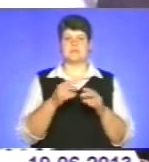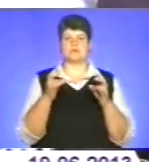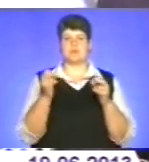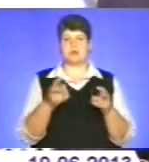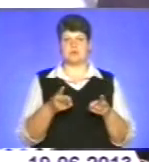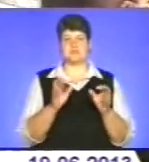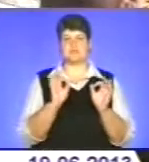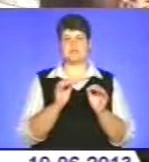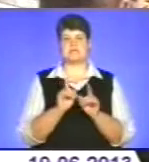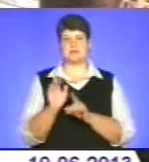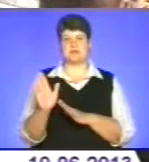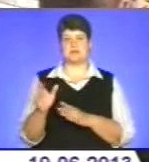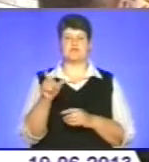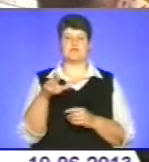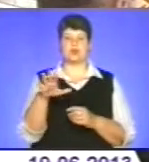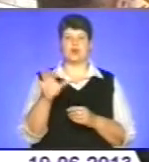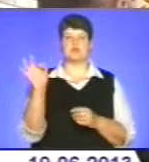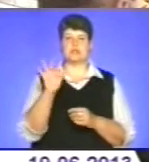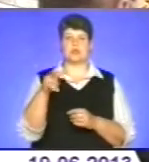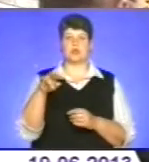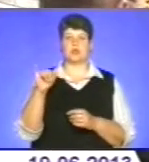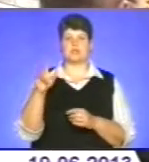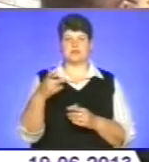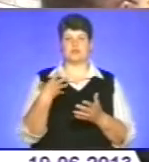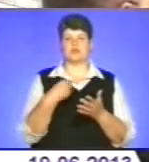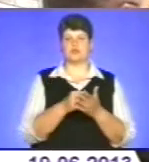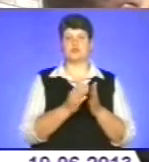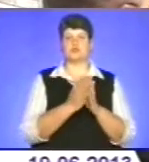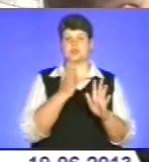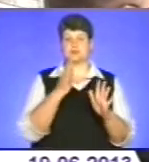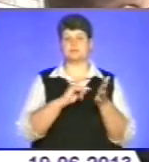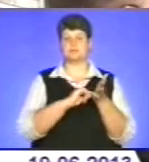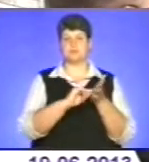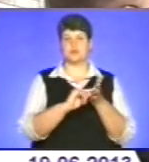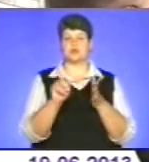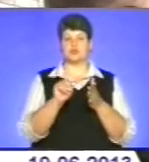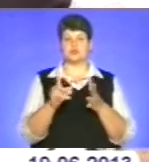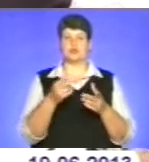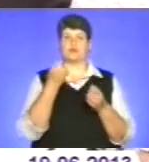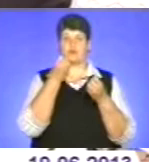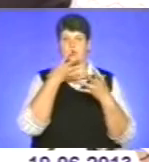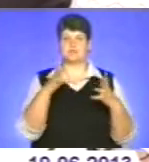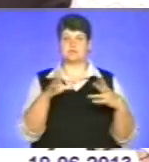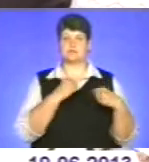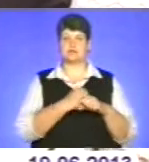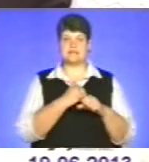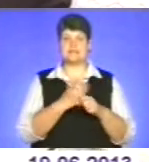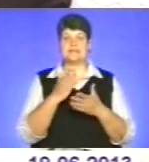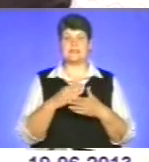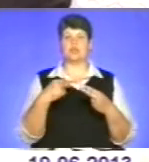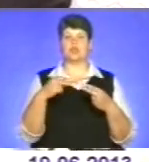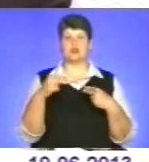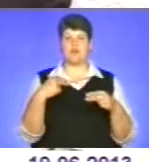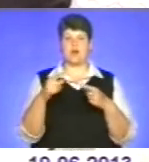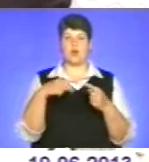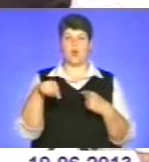в Европе. Олександр Лукашенко своєю чергою відзначив, що показником плідної співпраці є товарообіг між країнами. Торік він був